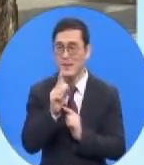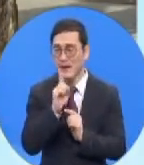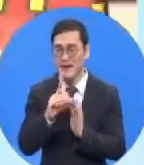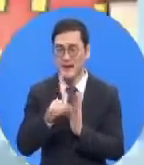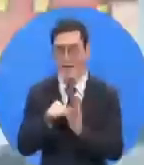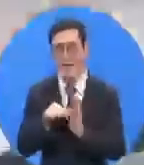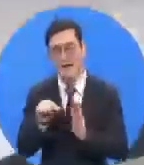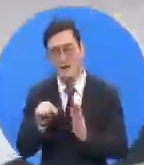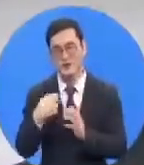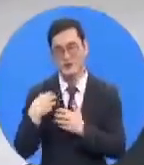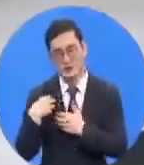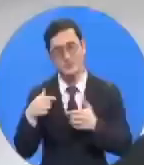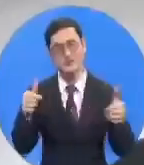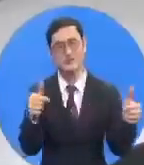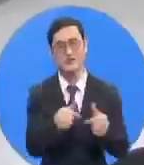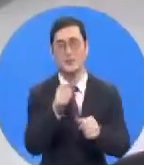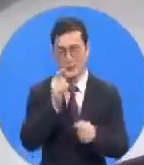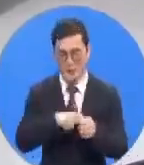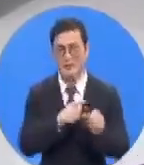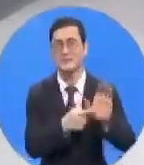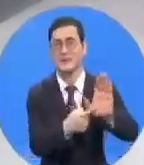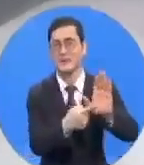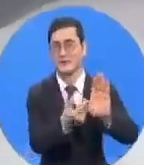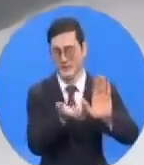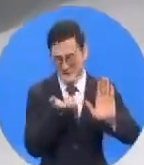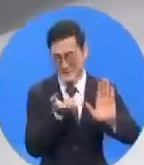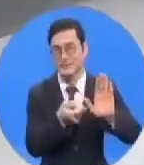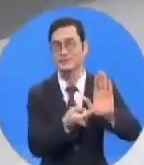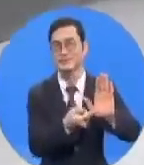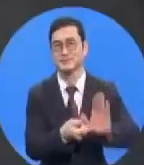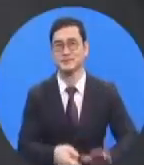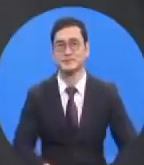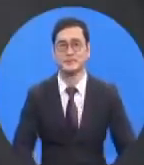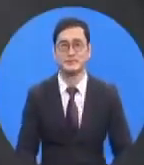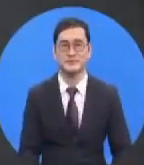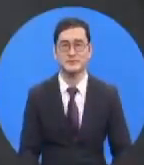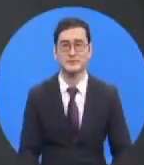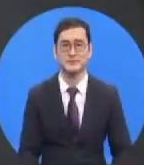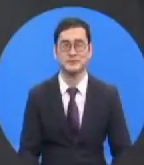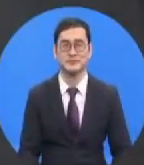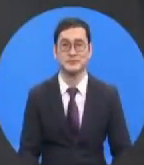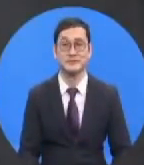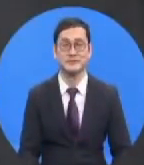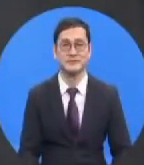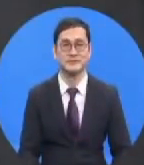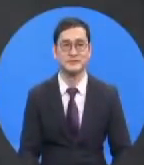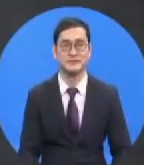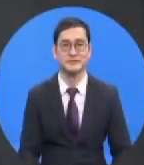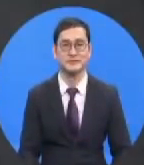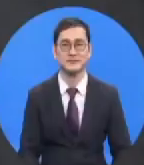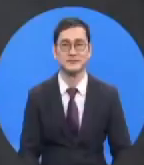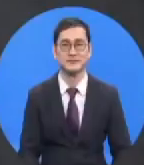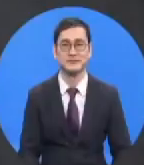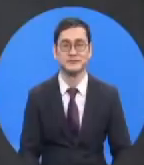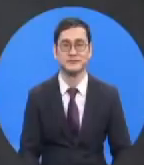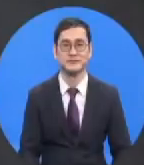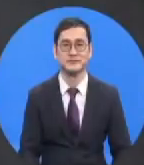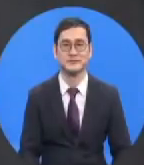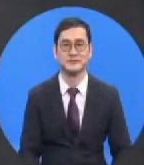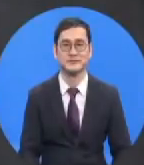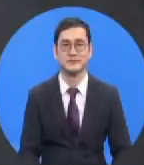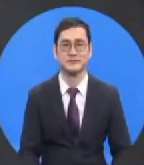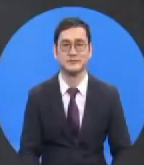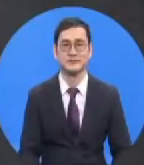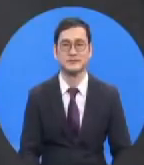사면론을 꺼냈다가 당내에서도 거센 반발에 부딪혔던 이낙연 대표. 그런데 이 사면론에